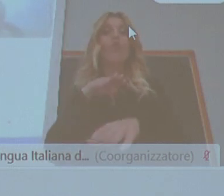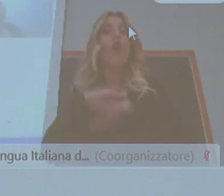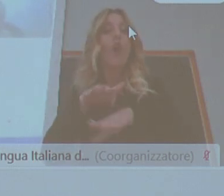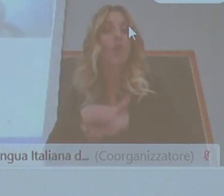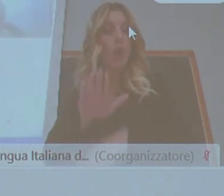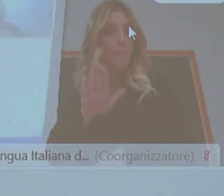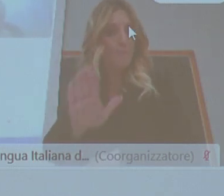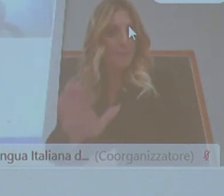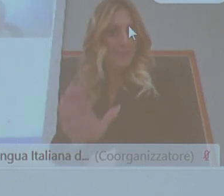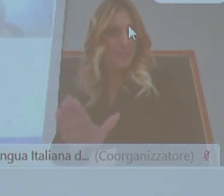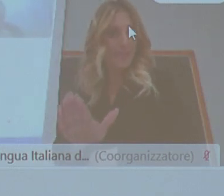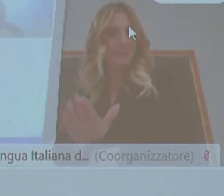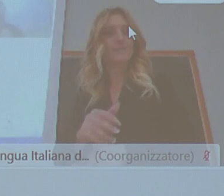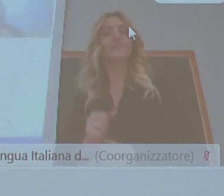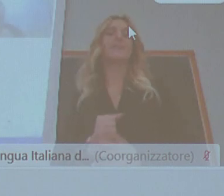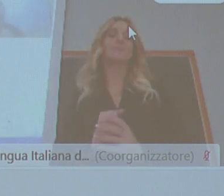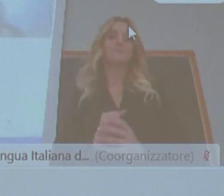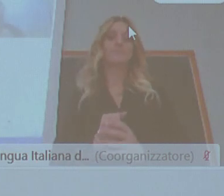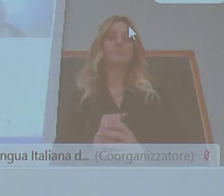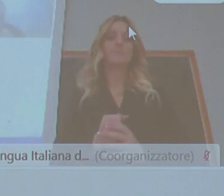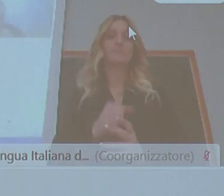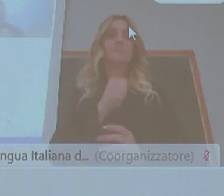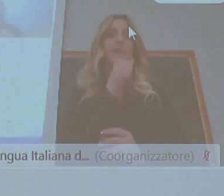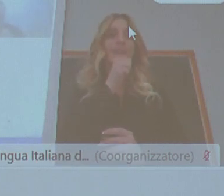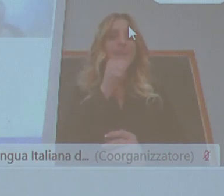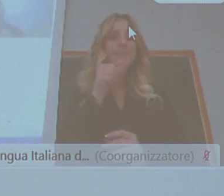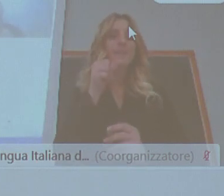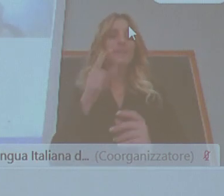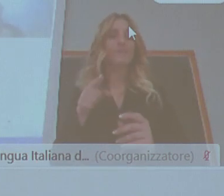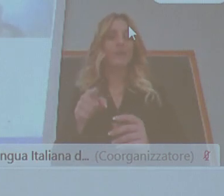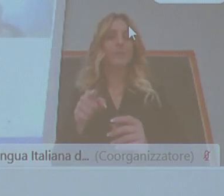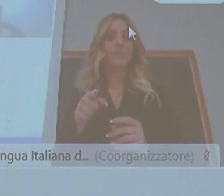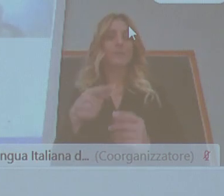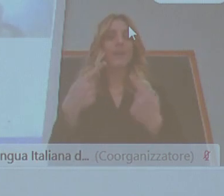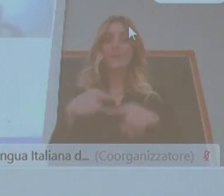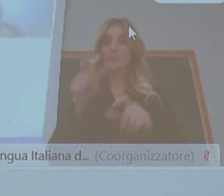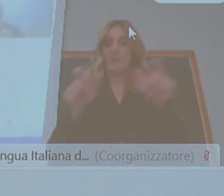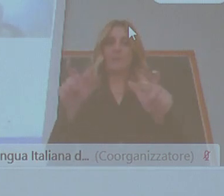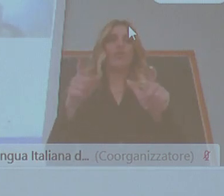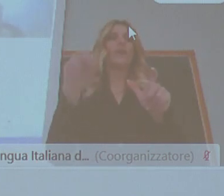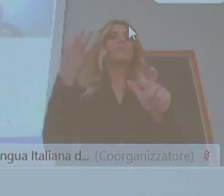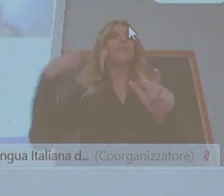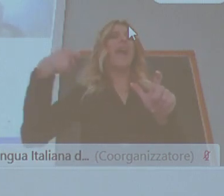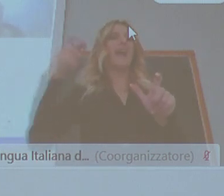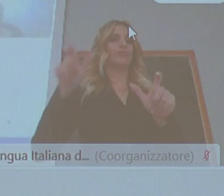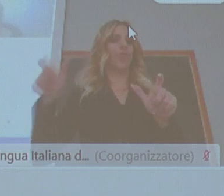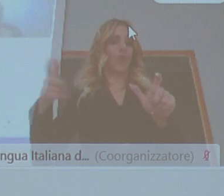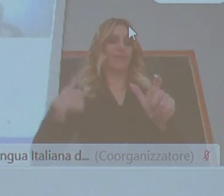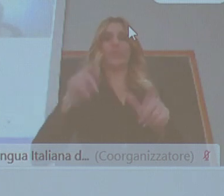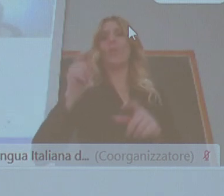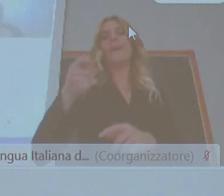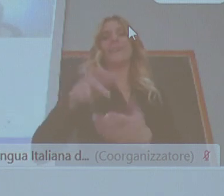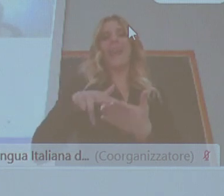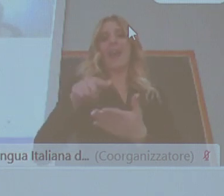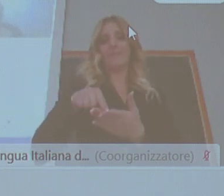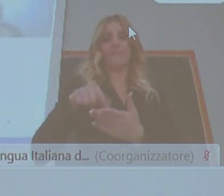competenze, presentando proprio questi attori chiave, sia pubblici che